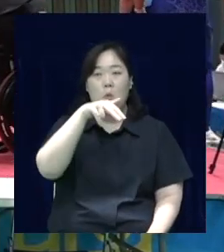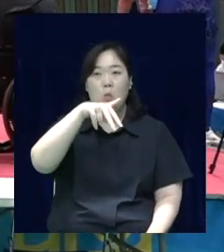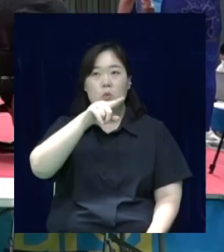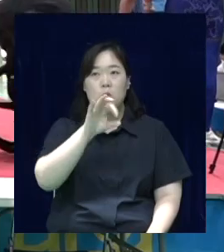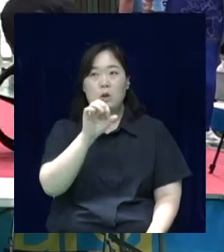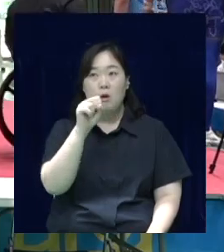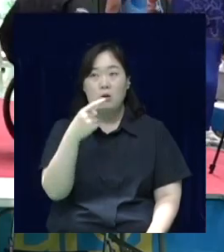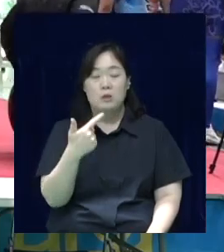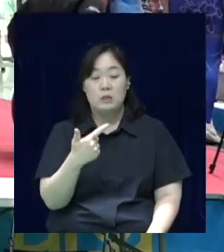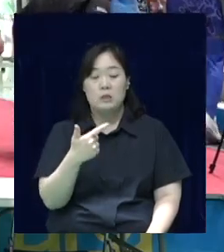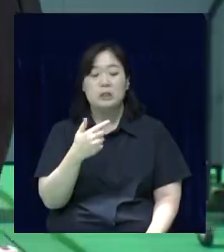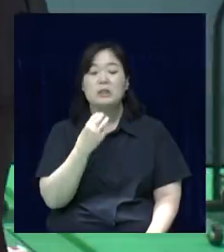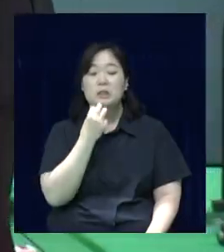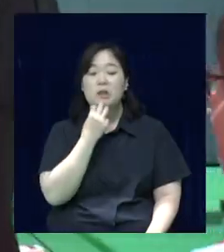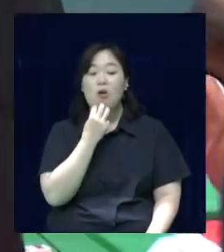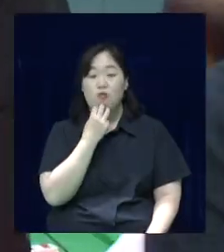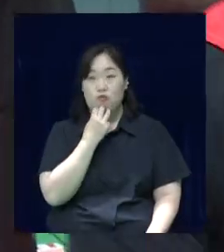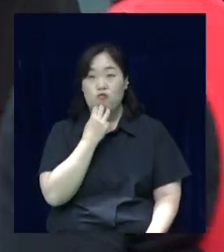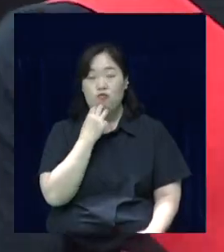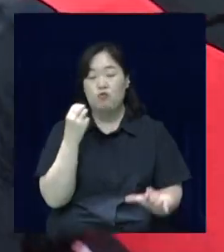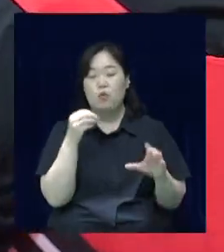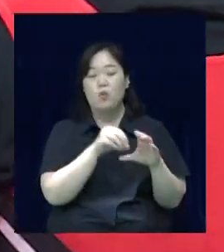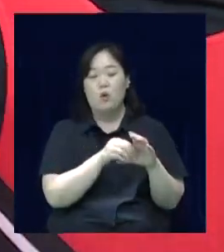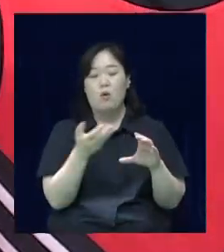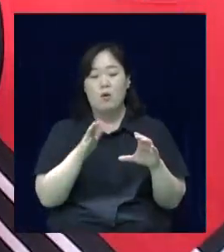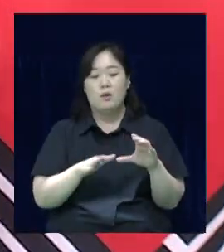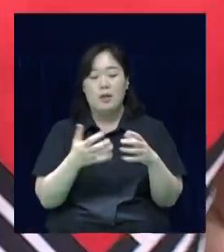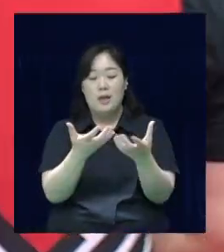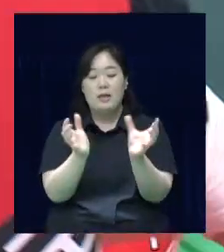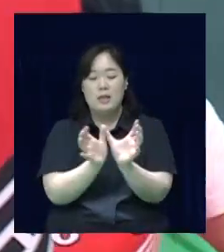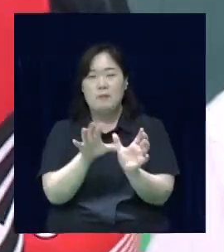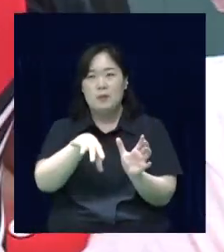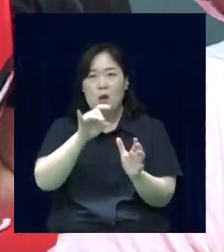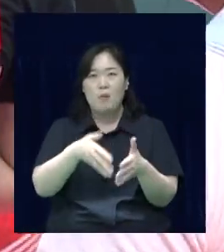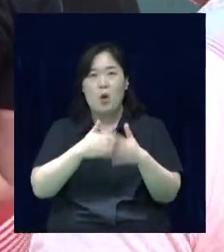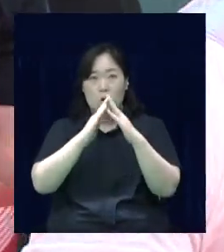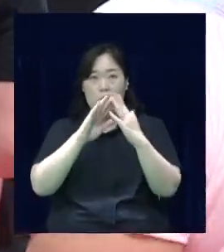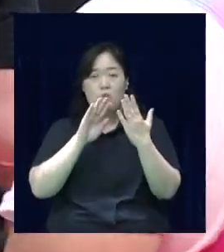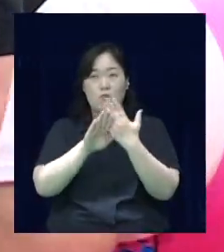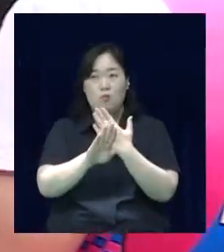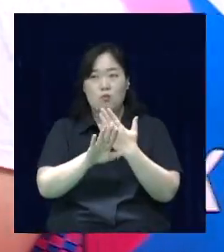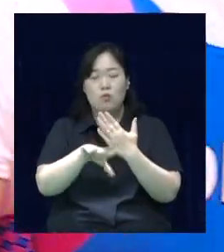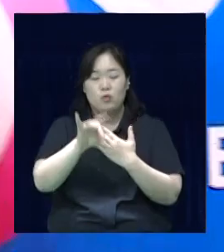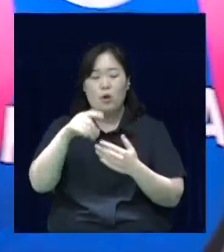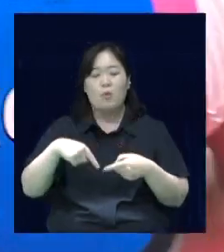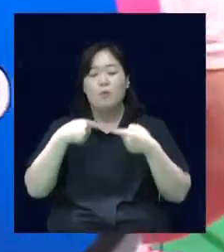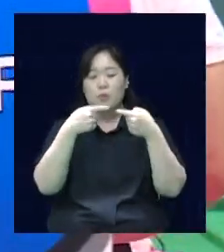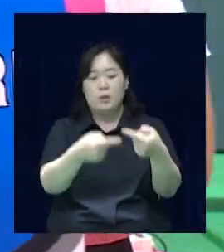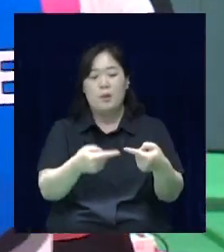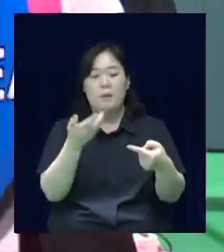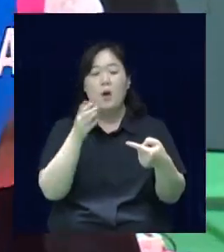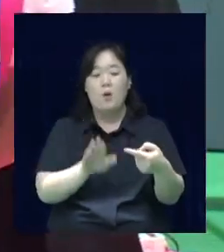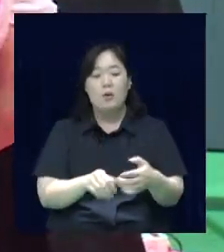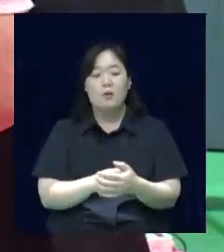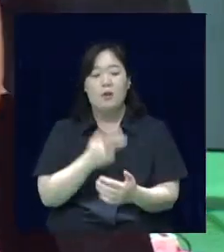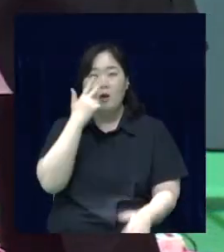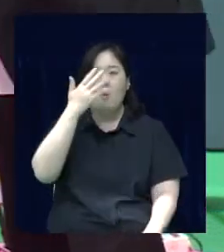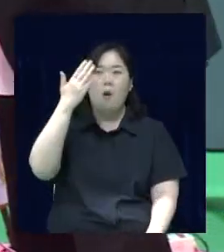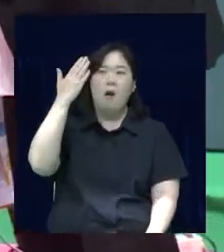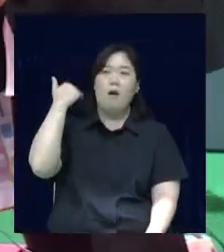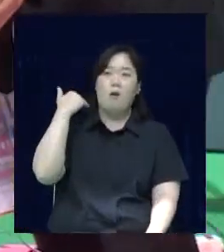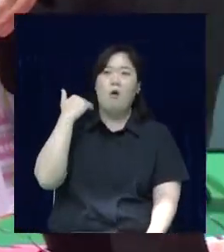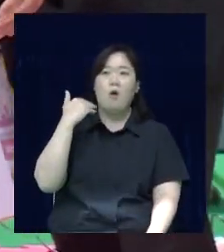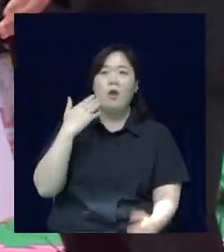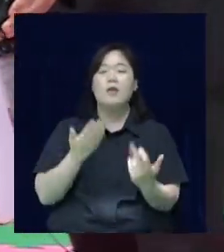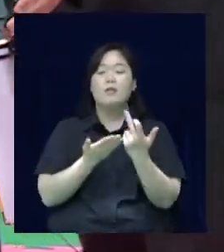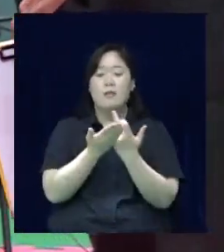서울 소속이고 사실 이제 네. 팀 창단 이후에 첫 게임이라고 하는데 맞습니다. 지금 좀 아쉬운 부분이 있죠. 예, 요 과거에